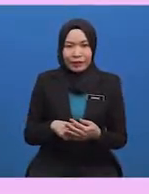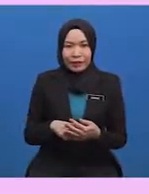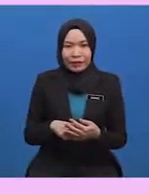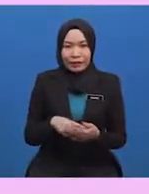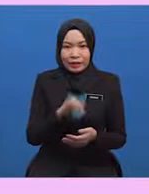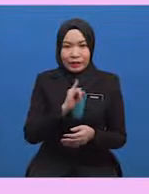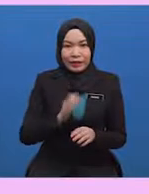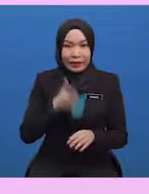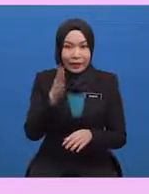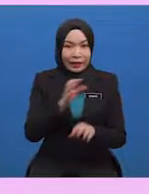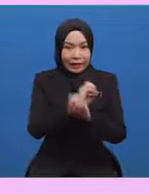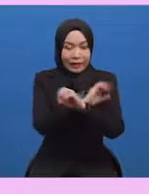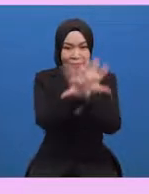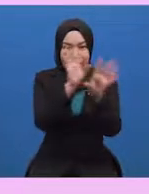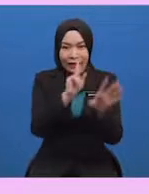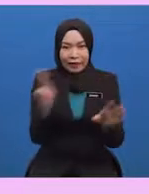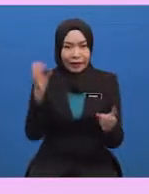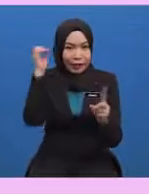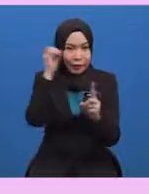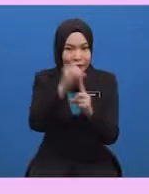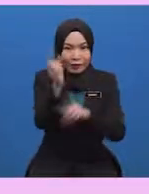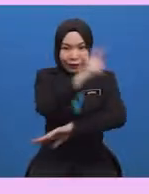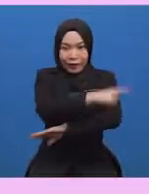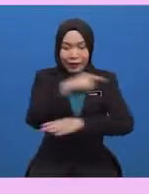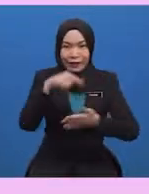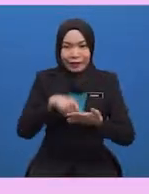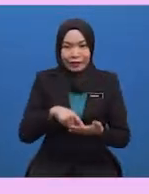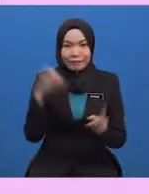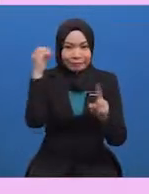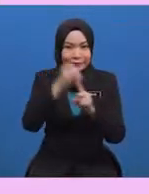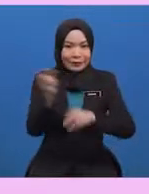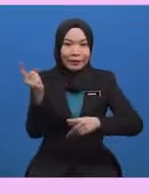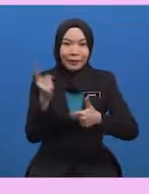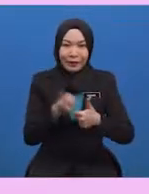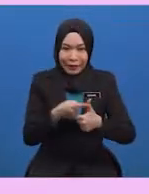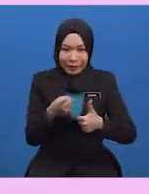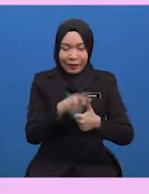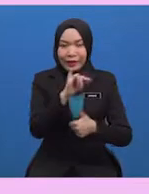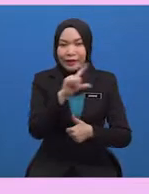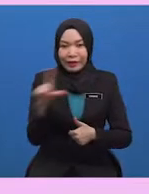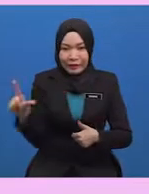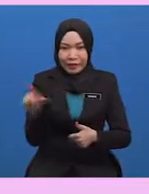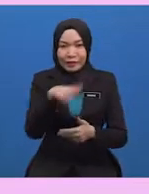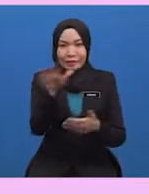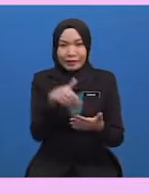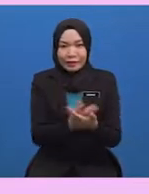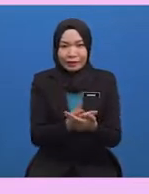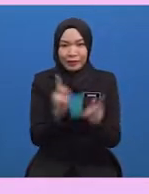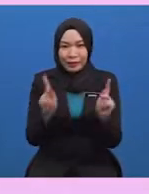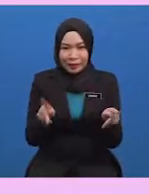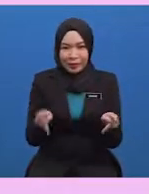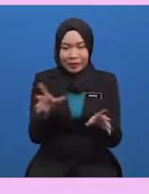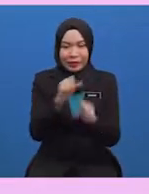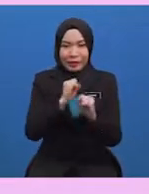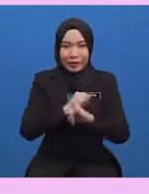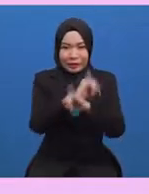objektif pembelajaran kita pada hari ini. Objektif pertama ialah semua pelajar dapat